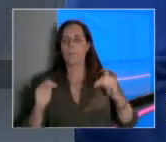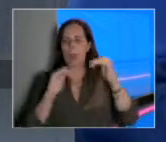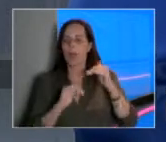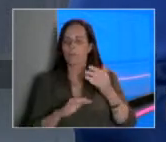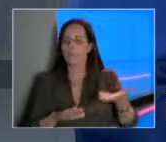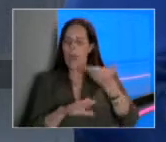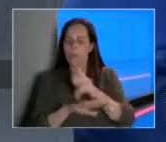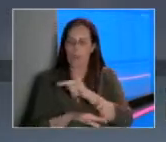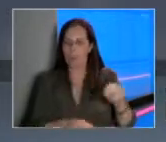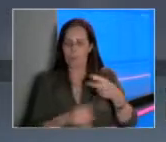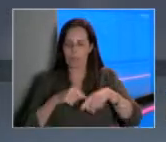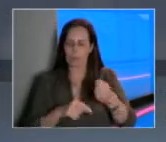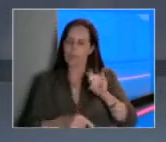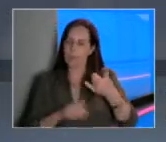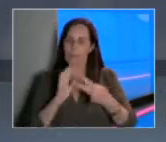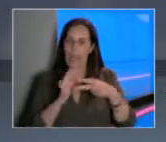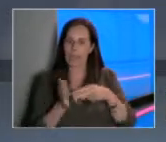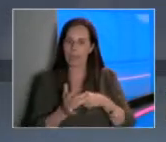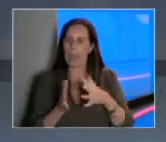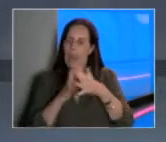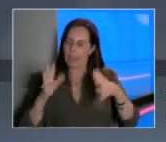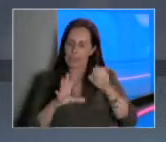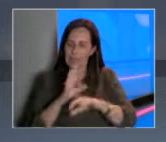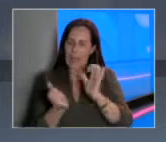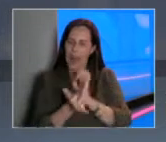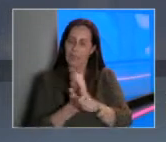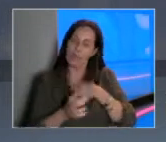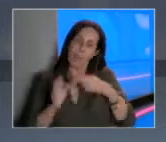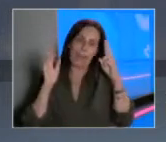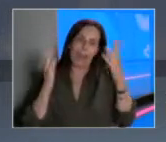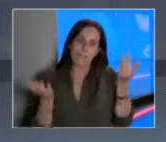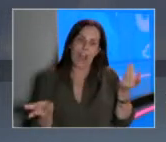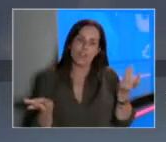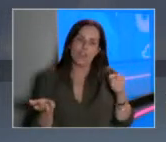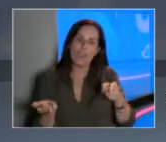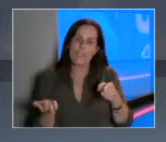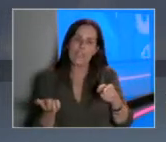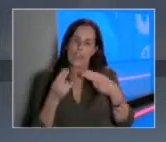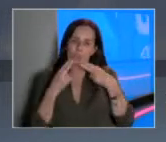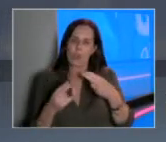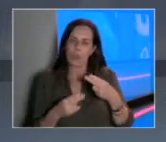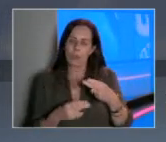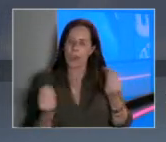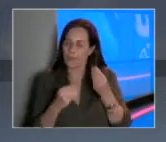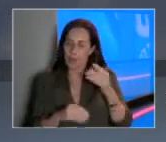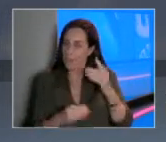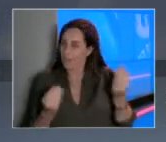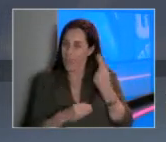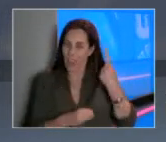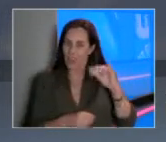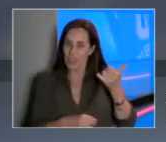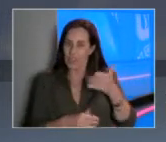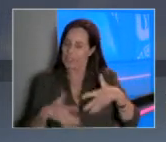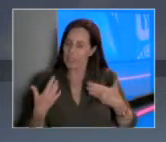הסוגיה הזאת לוועדת הכספים, וכן מתכננים להגדיל את הקרן להלוואות, ואני מקווה מאוד שזה יפתור את הסוגיה. אגב, דבר אחד